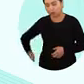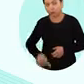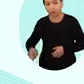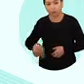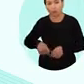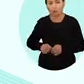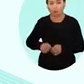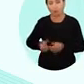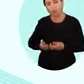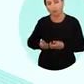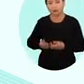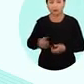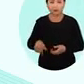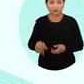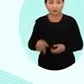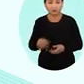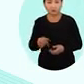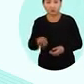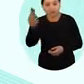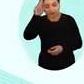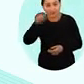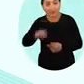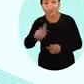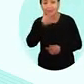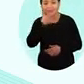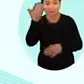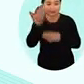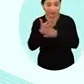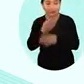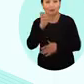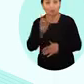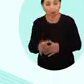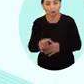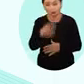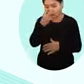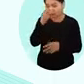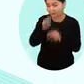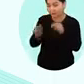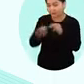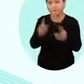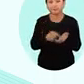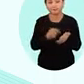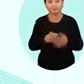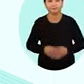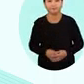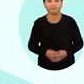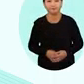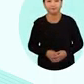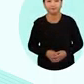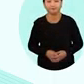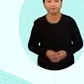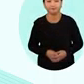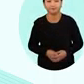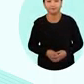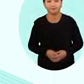гуурсан нугалрах, бөглөрөх, хавчуулагдах зэргээр шингэн гадагшлуулахад саад болох зүйл тохиолдсон эсхийг сайн